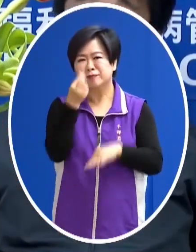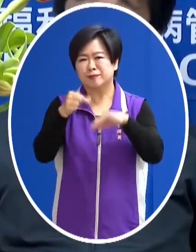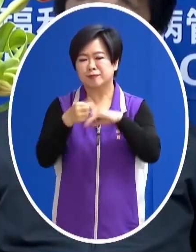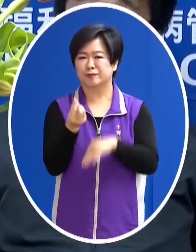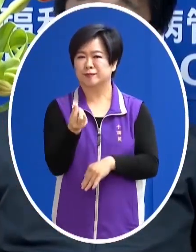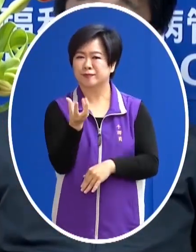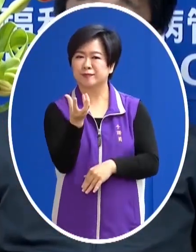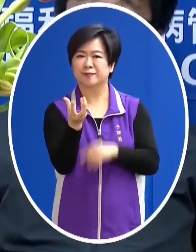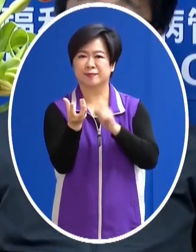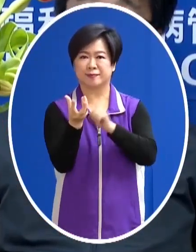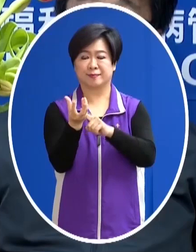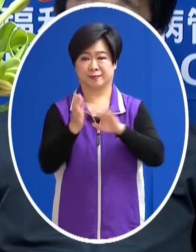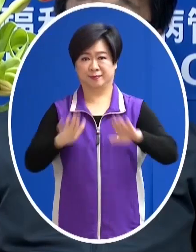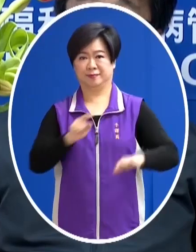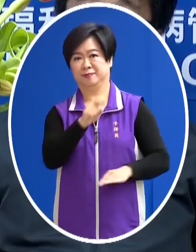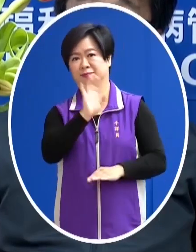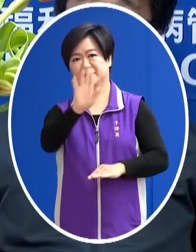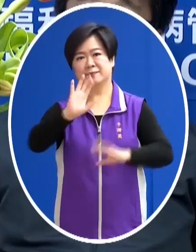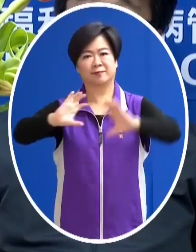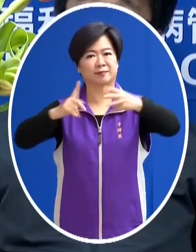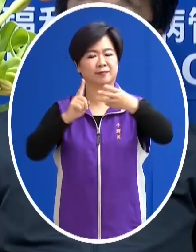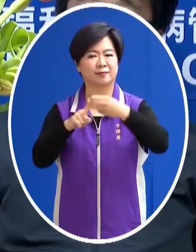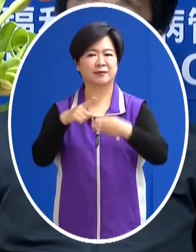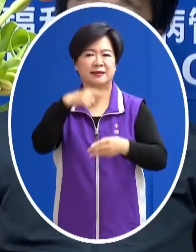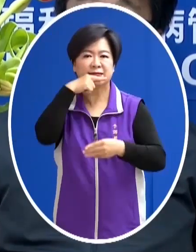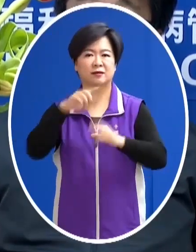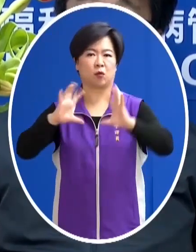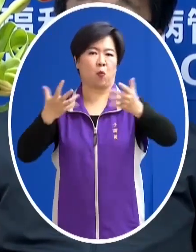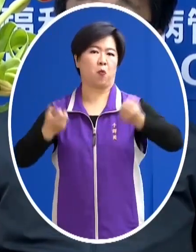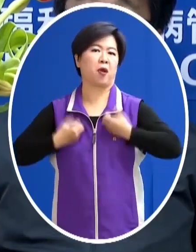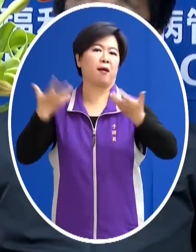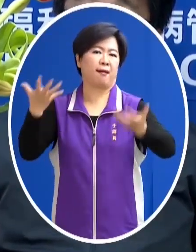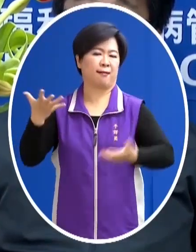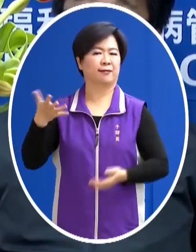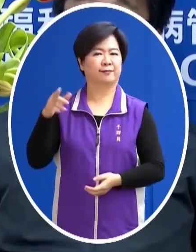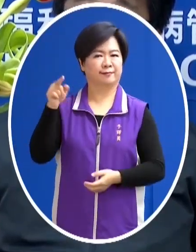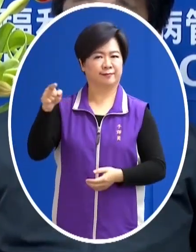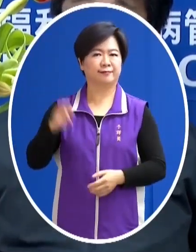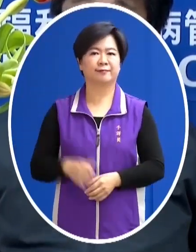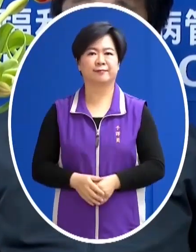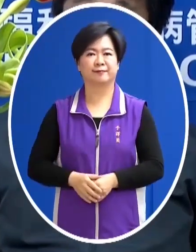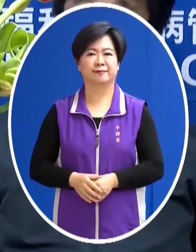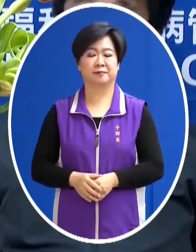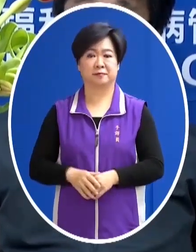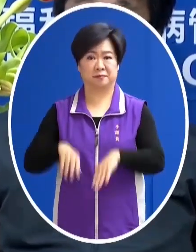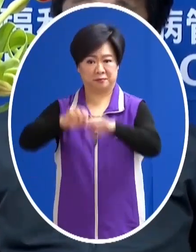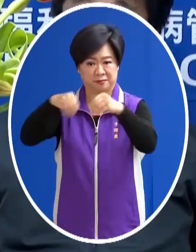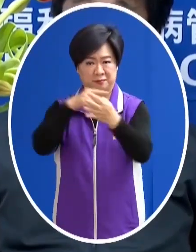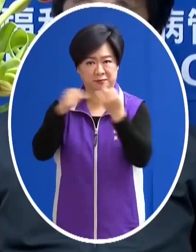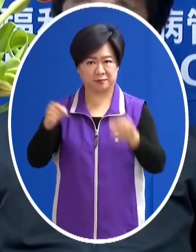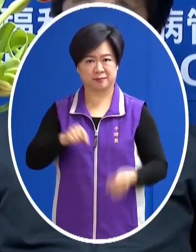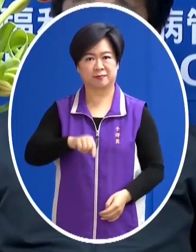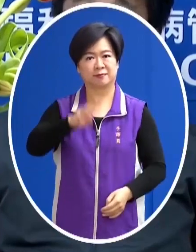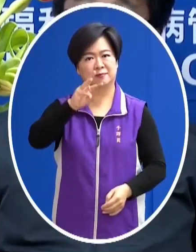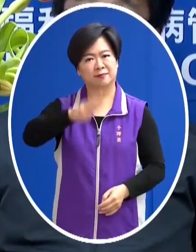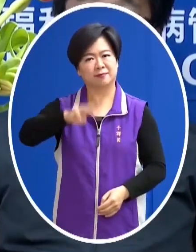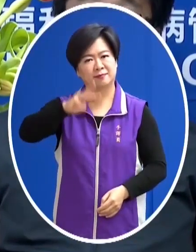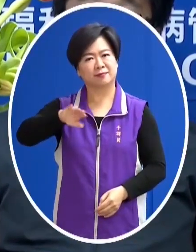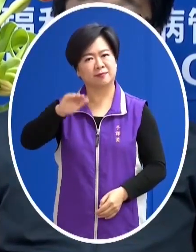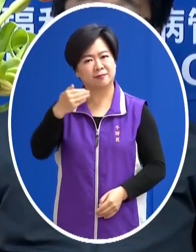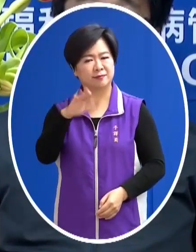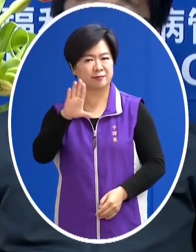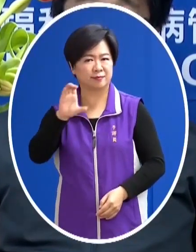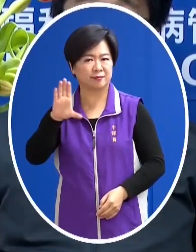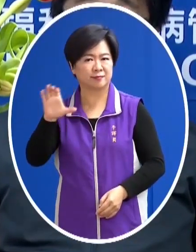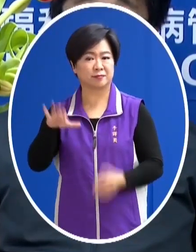的国王日嘛哈、哦，也是他们的一个国庆日。好、哦，总共送了我们3999朵的玫瑰